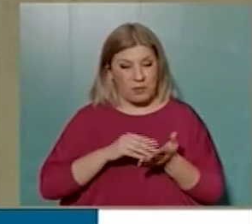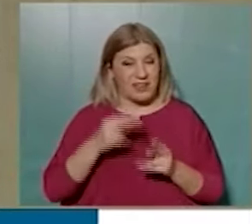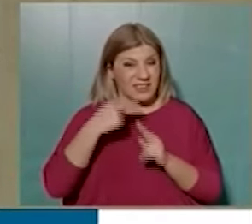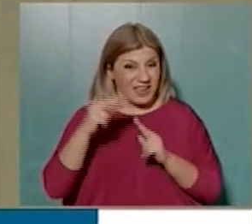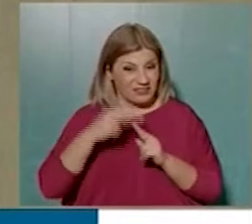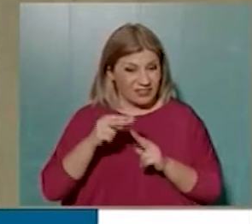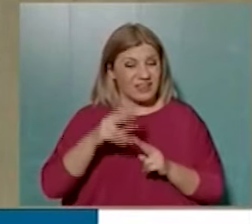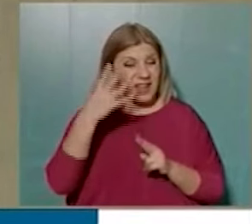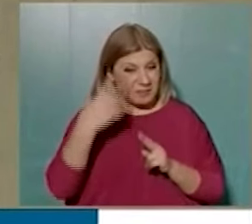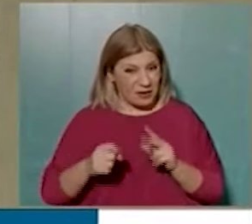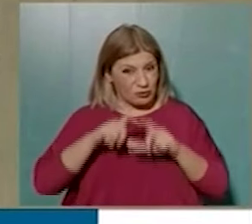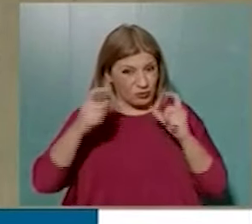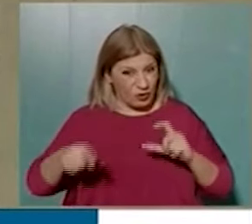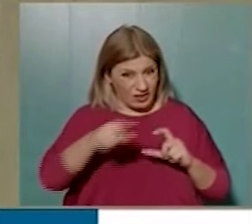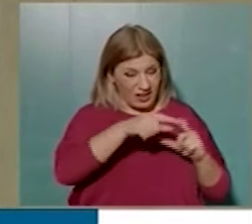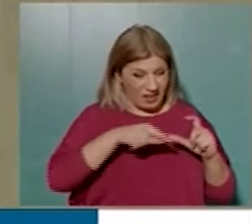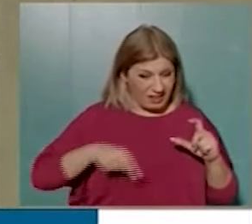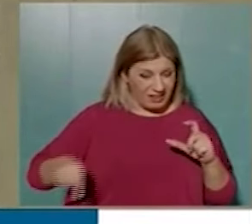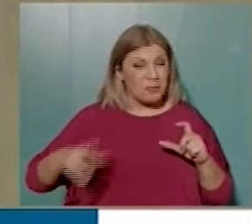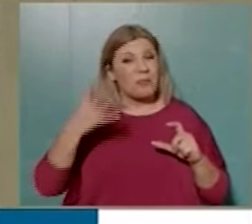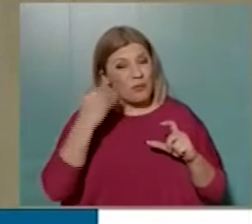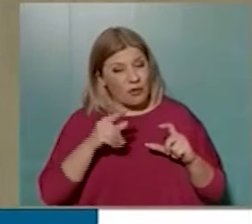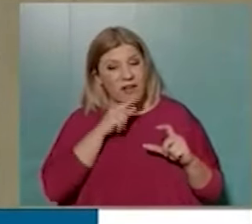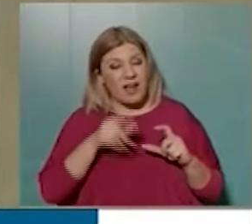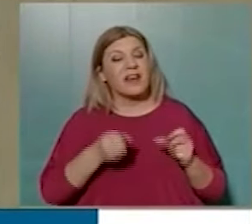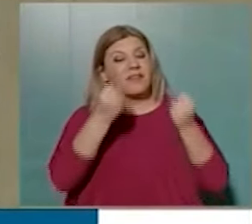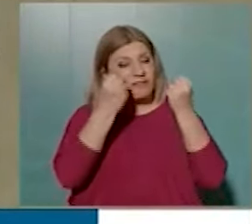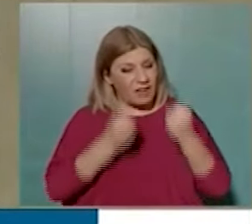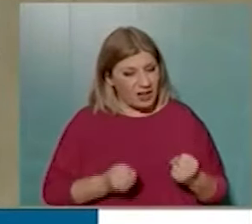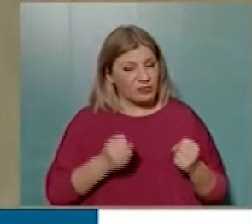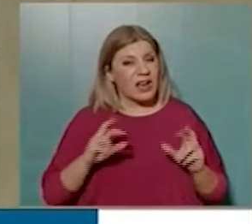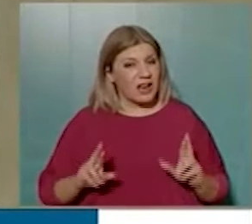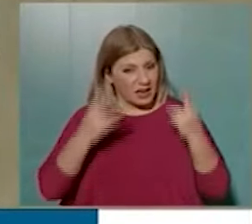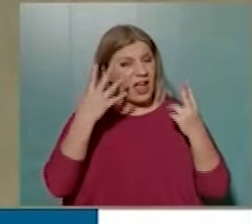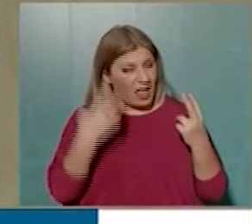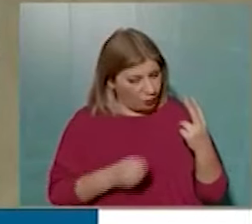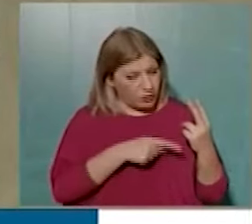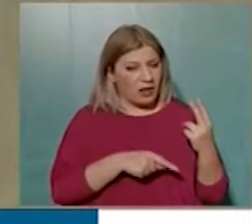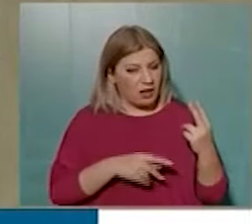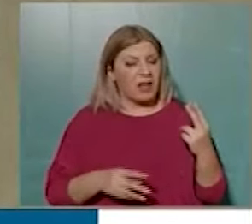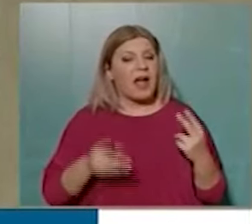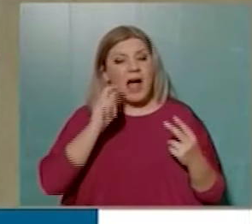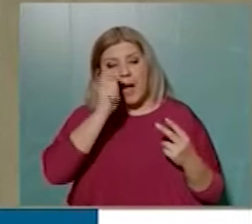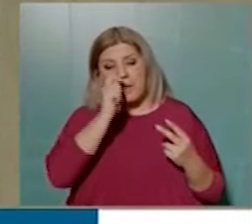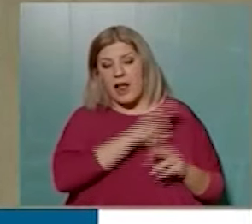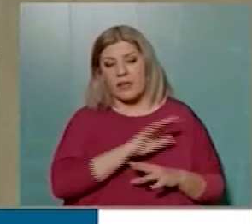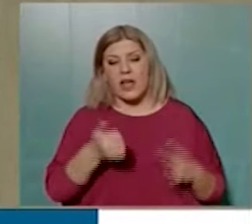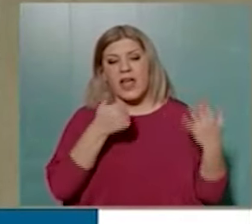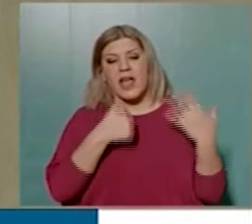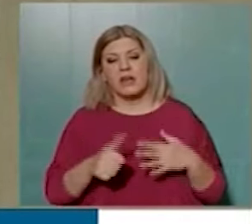επισκευές στα υπάρχοντα σχολικά κτίρια που πολλά από αυτά είναι επιβαρημένα ηλικιακά προβλέπεται πάλι το απαράδεκτο ποσό των